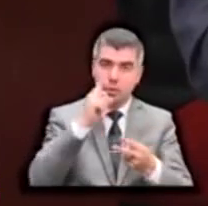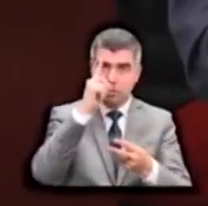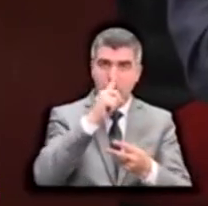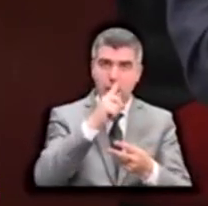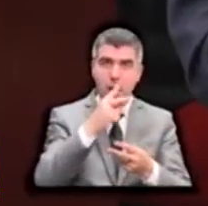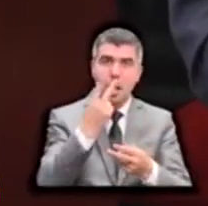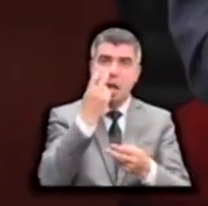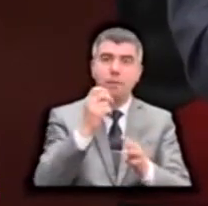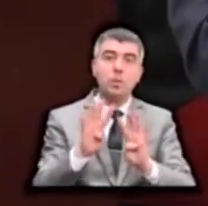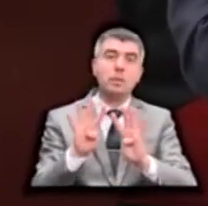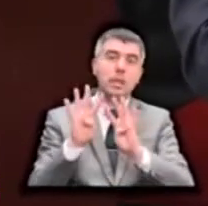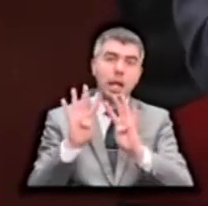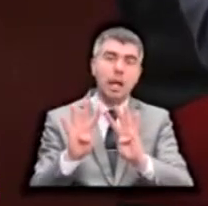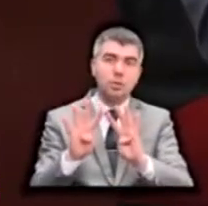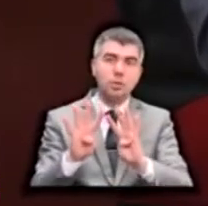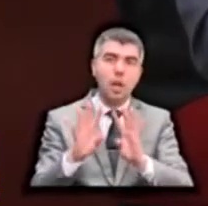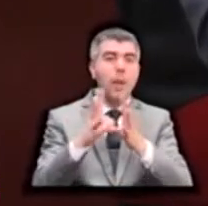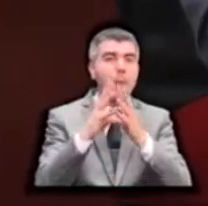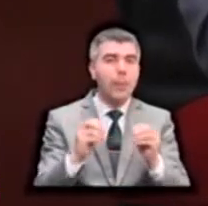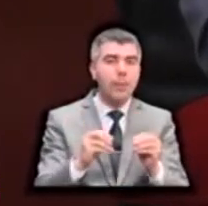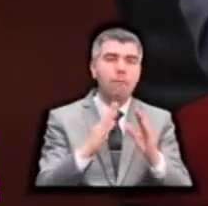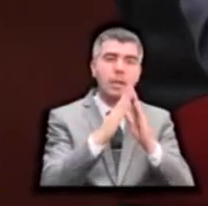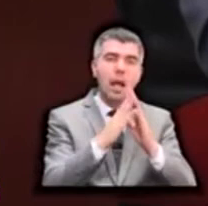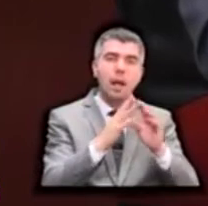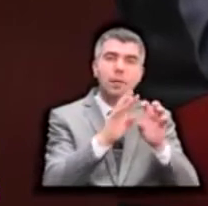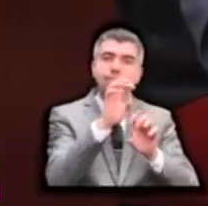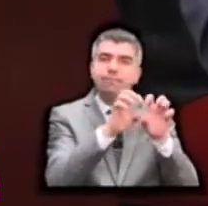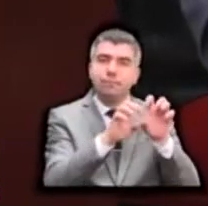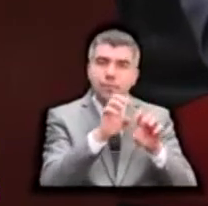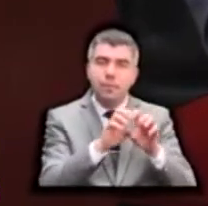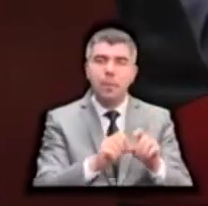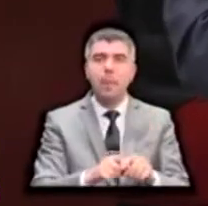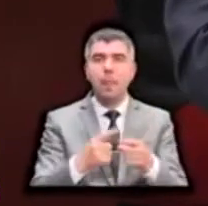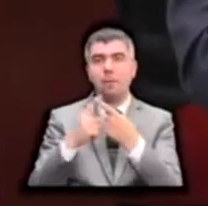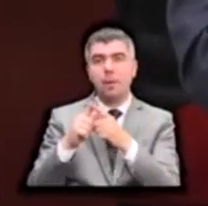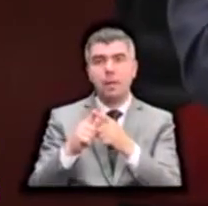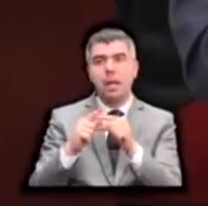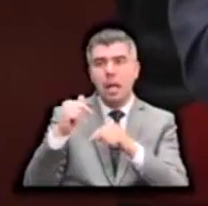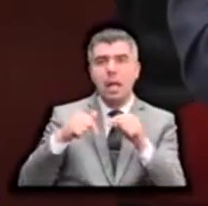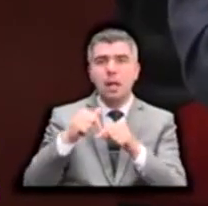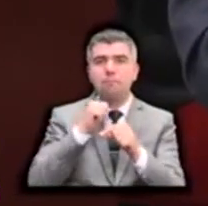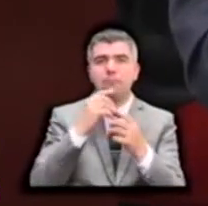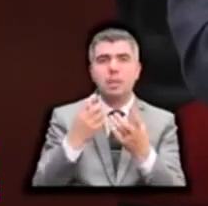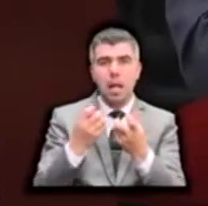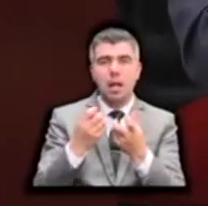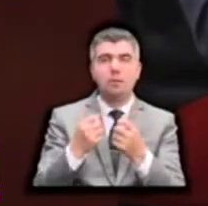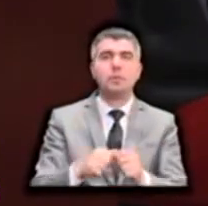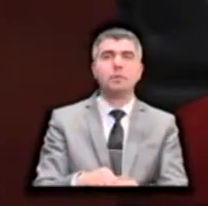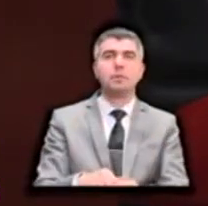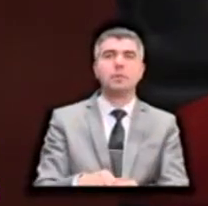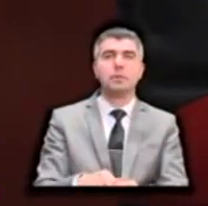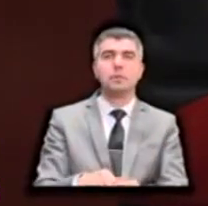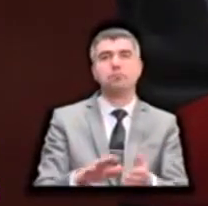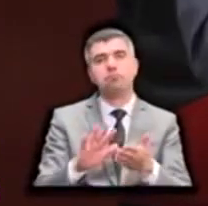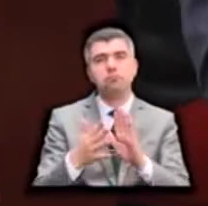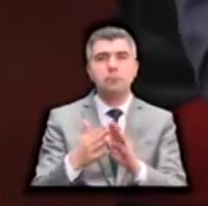سنة 2018، في حين سيتم العمل على معالجة وضعية ما تبقى من المدن المتعاقد بشأنها في مدى